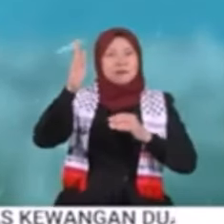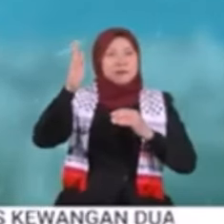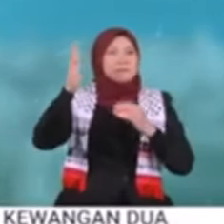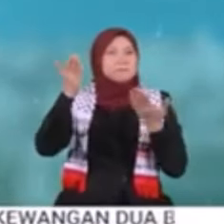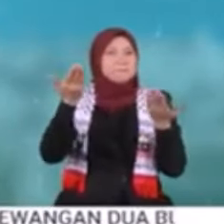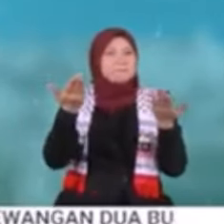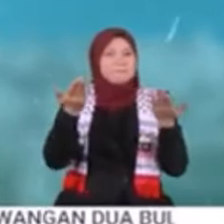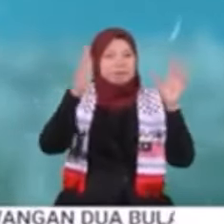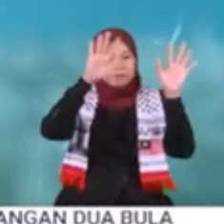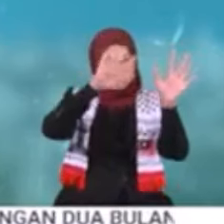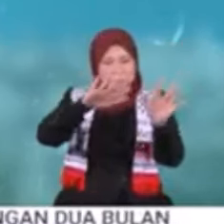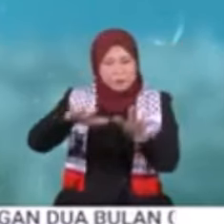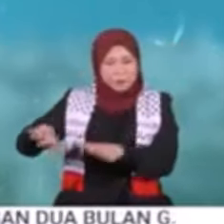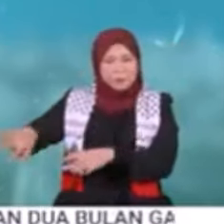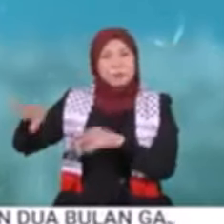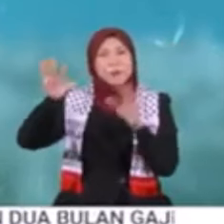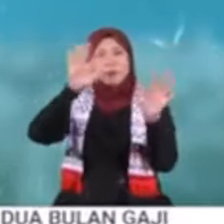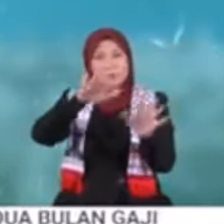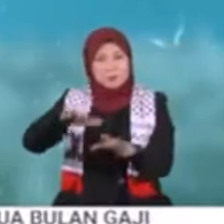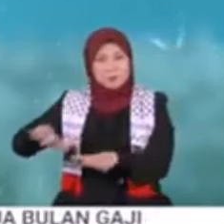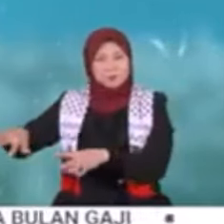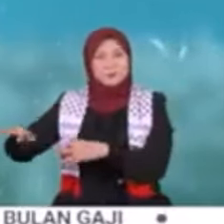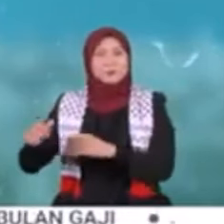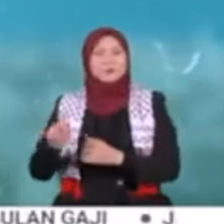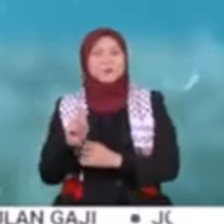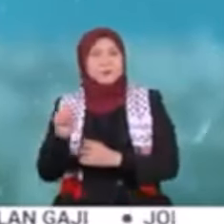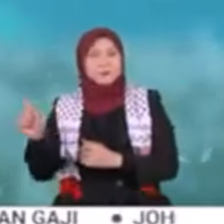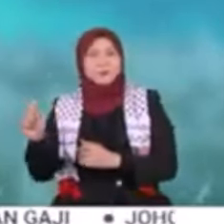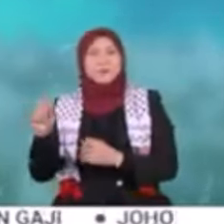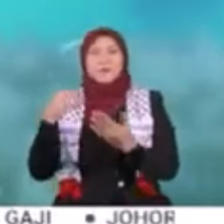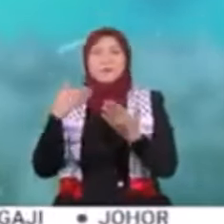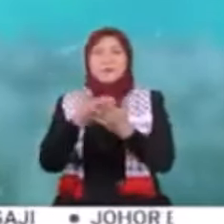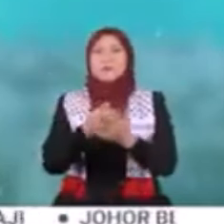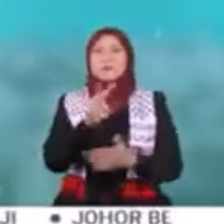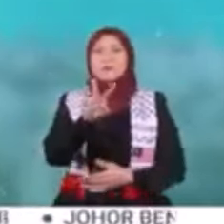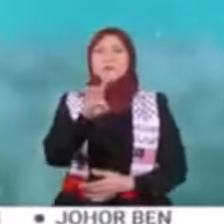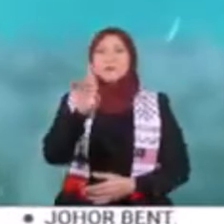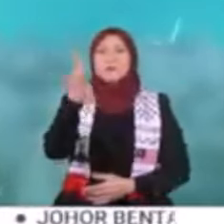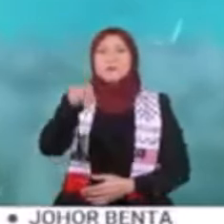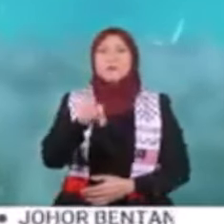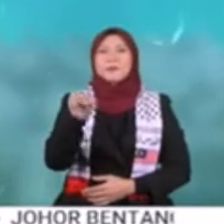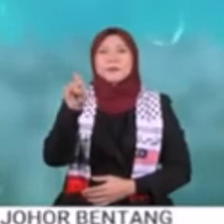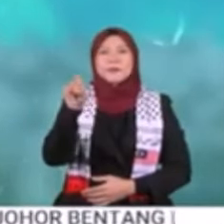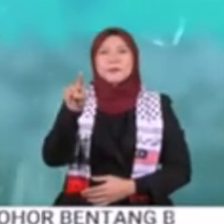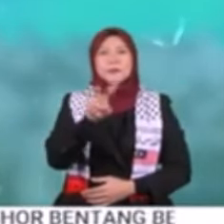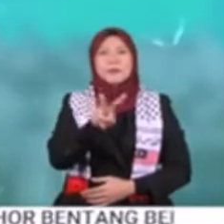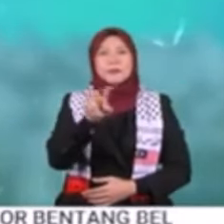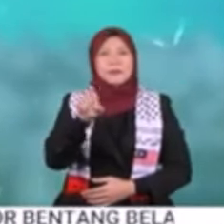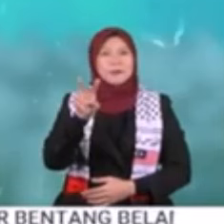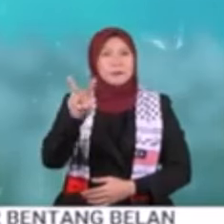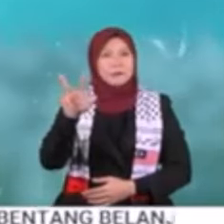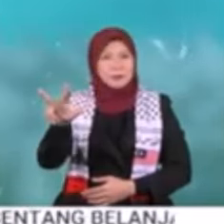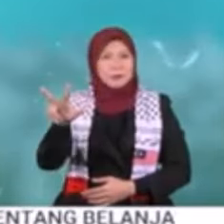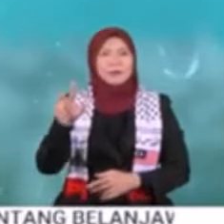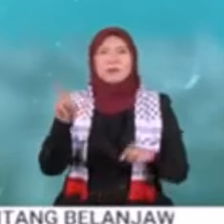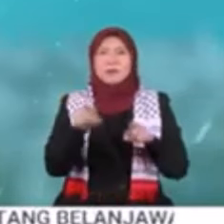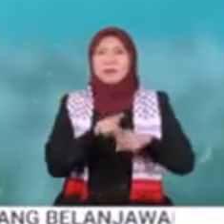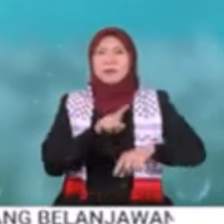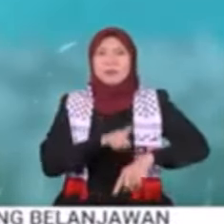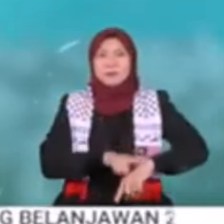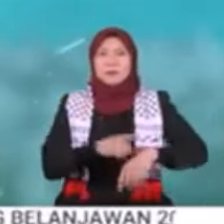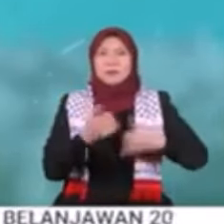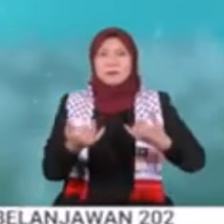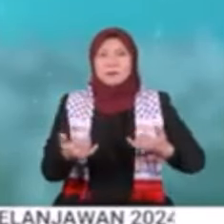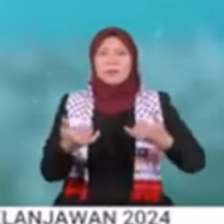loruan monsun di bahagian pantai timur semenanjung Malaysia sehingga ke 28 November 2023, dan pada masa yang sama